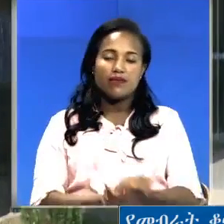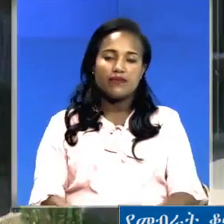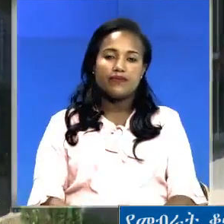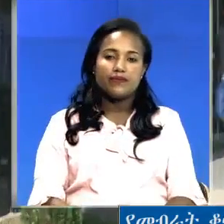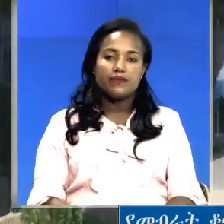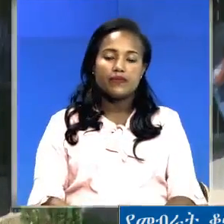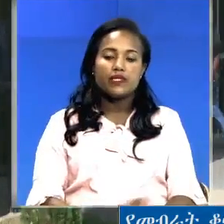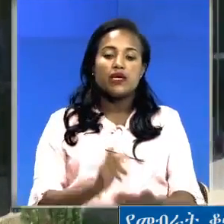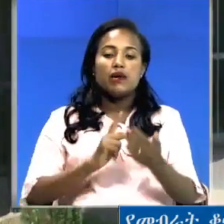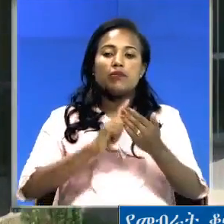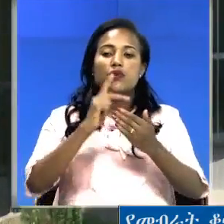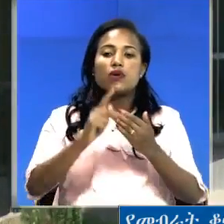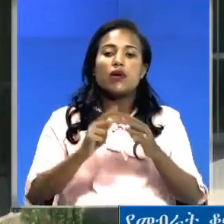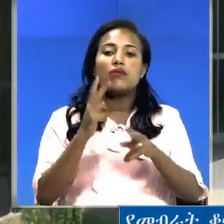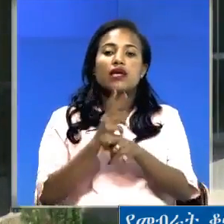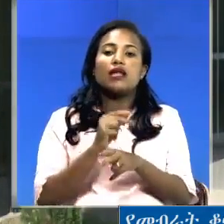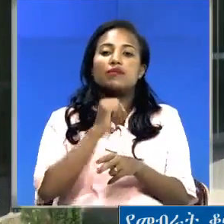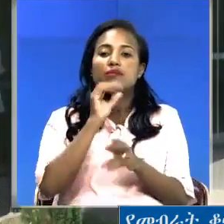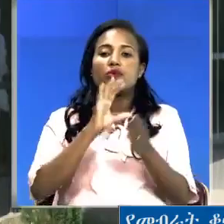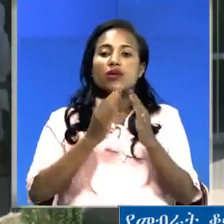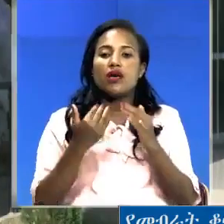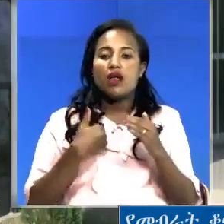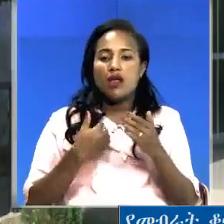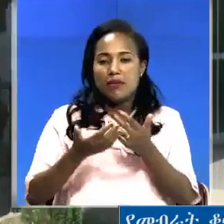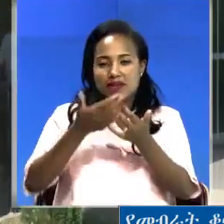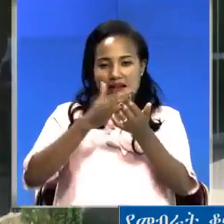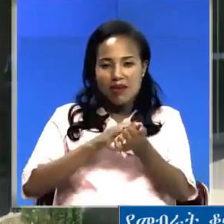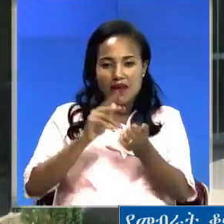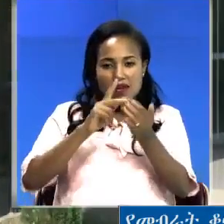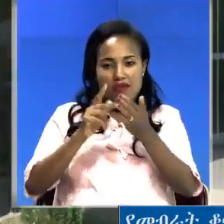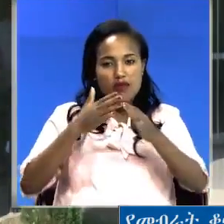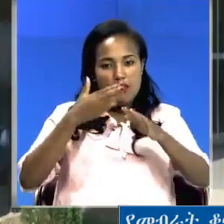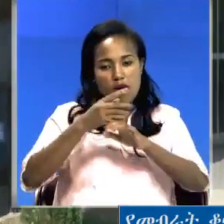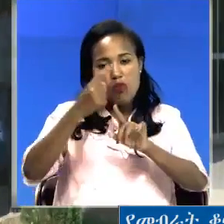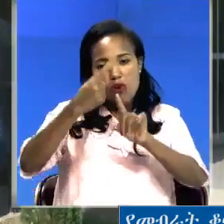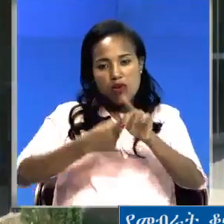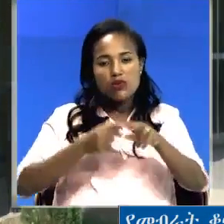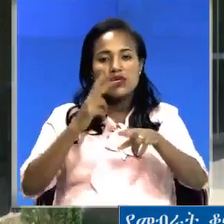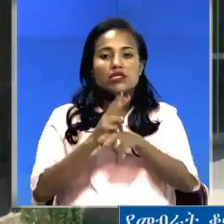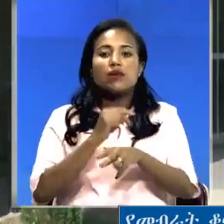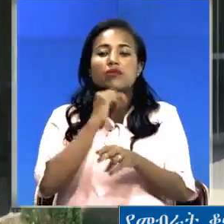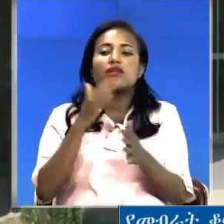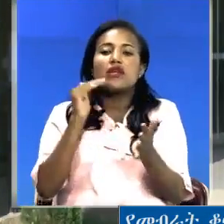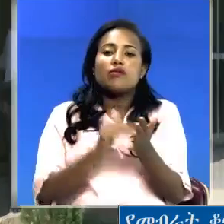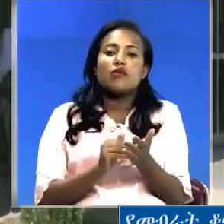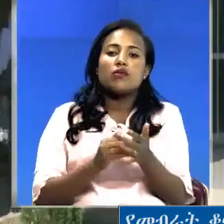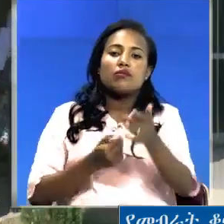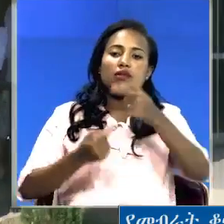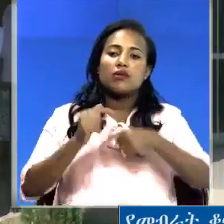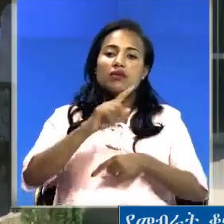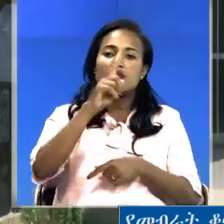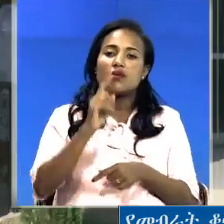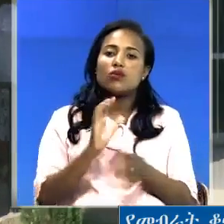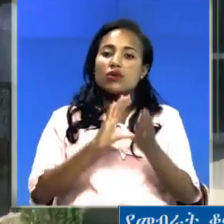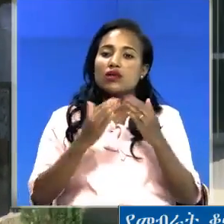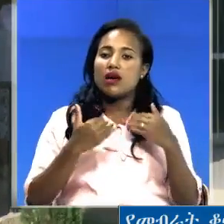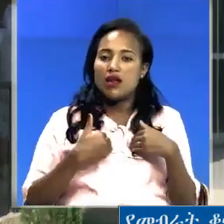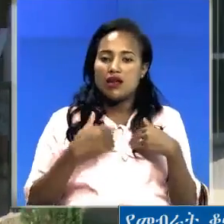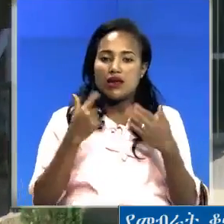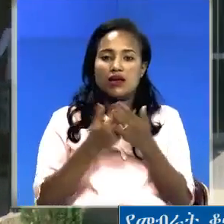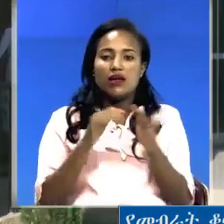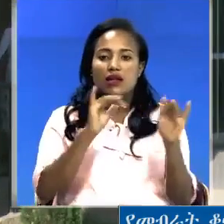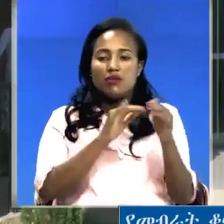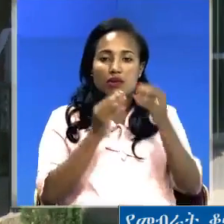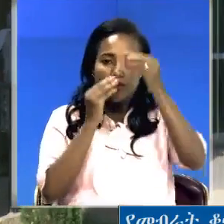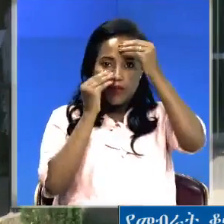ፕሮግራሙን ያለመጠበቅ ሁኔታ አለ። መደራረብ ከከፈሉ በኋላ ወራቶችን ሳይጠብቁ ደግመው መጥተው የመጠየቅ ሁኔታዎችን የሚያደርጉበት ሁኔታ አለ። ያን ደግሞ በማስተዋቂያ